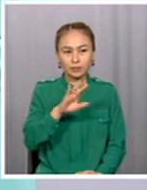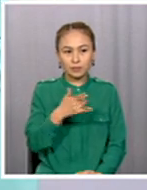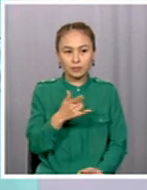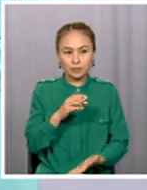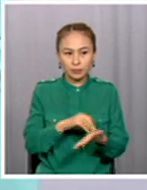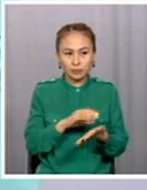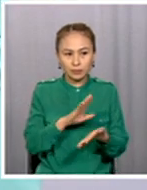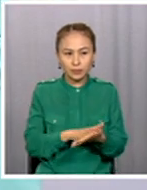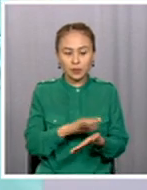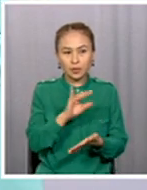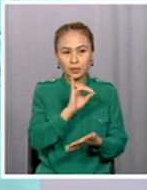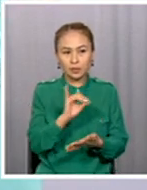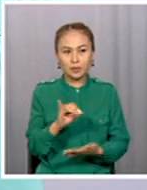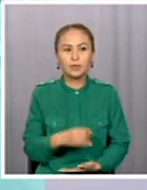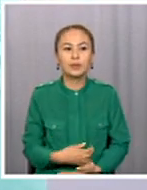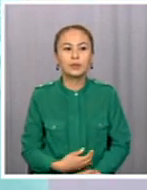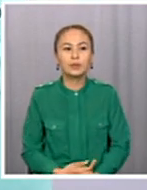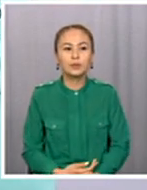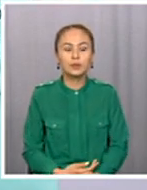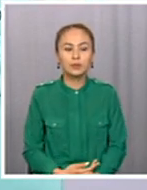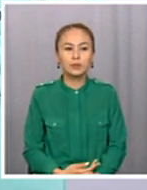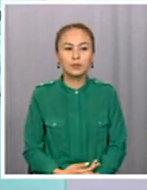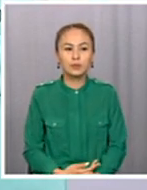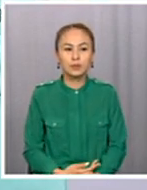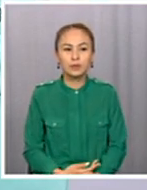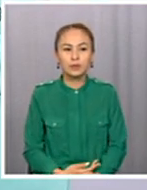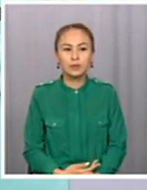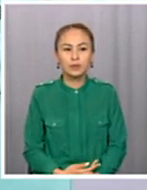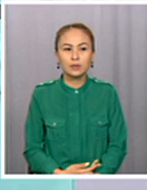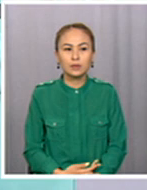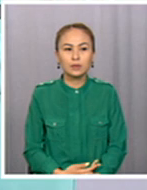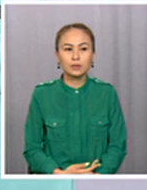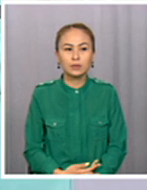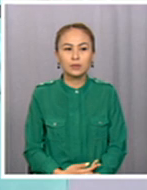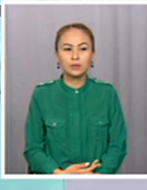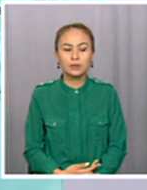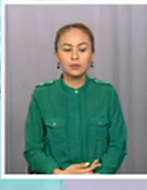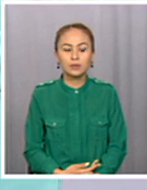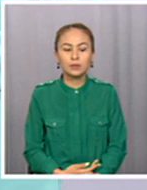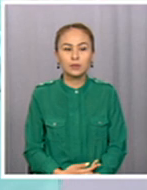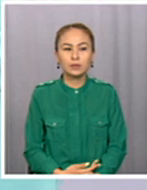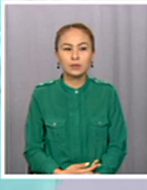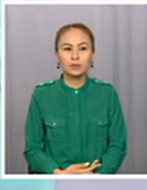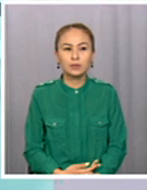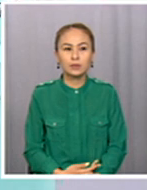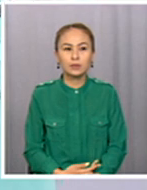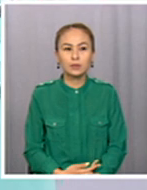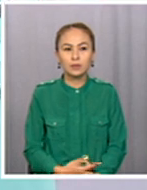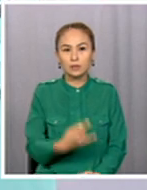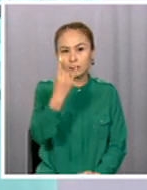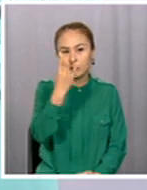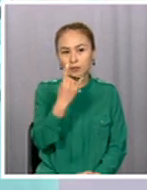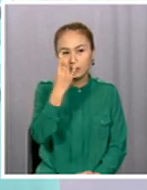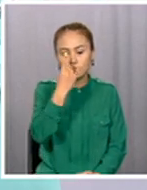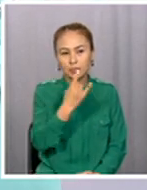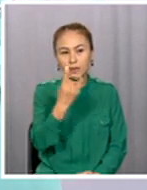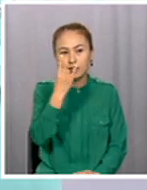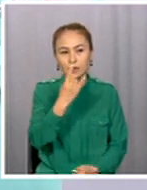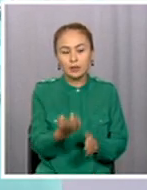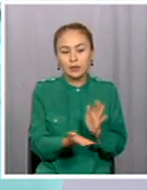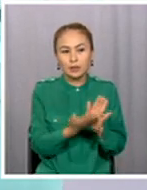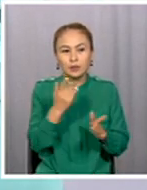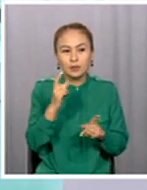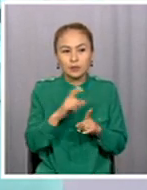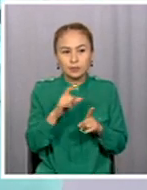белгісін және де U әріпін жалғаймыз. Келесі сурет терезе. Терезе